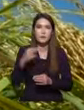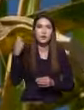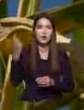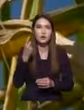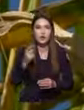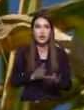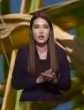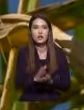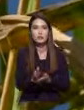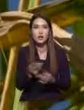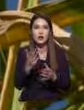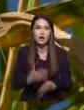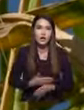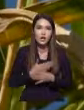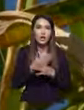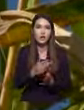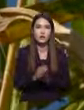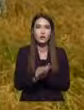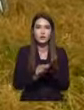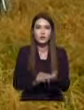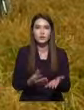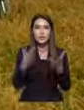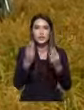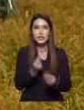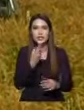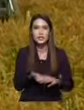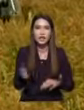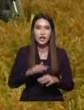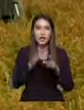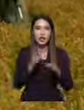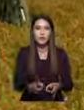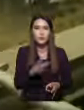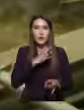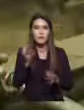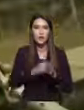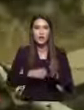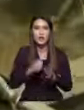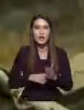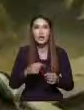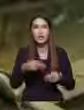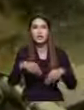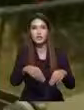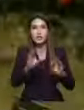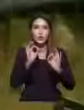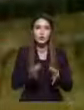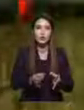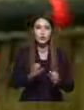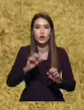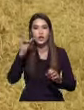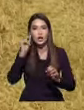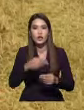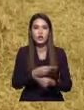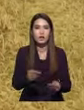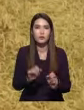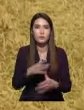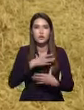басым бағыттағы дақылдарды субсидиялауға өтінім беру кезінде қиындықтарға тап болды. Себебі егіс алқаптарын дұрыс цифрландыру мүмкіндігі болмады.